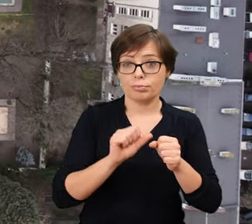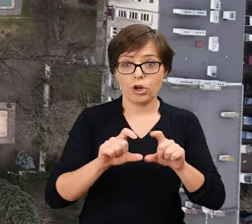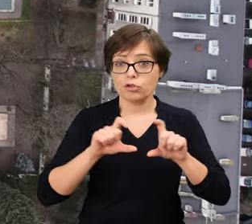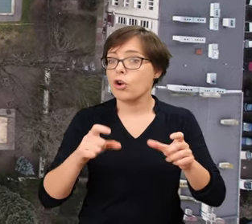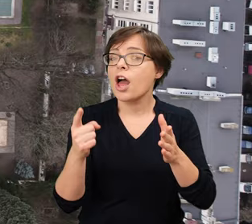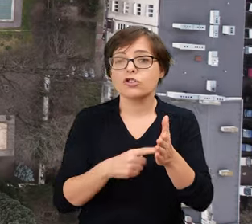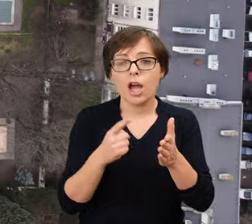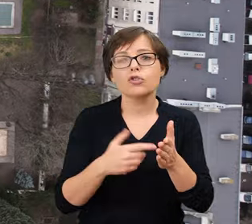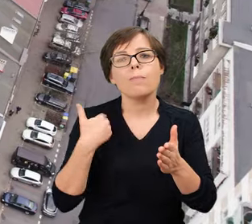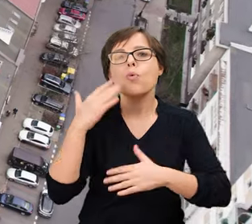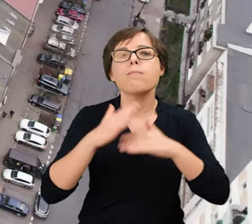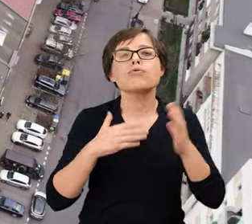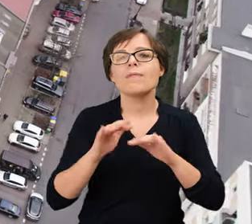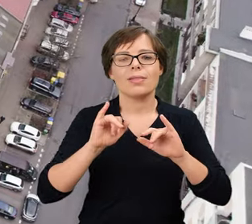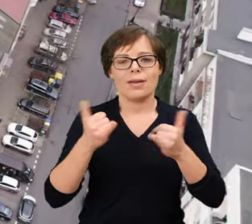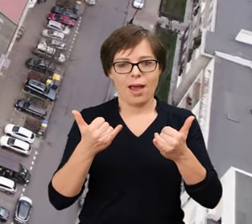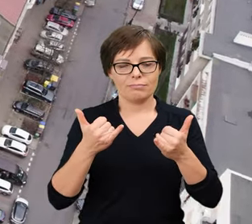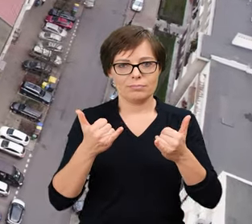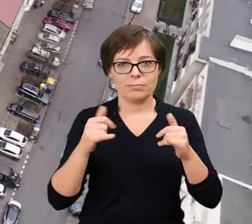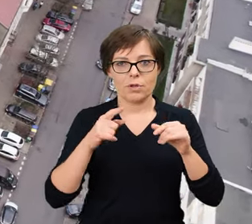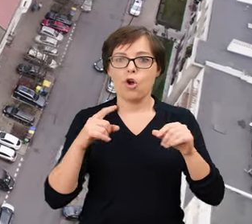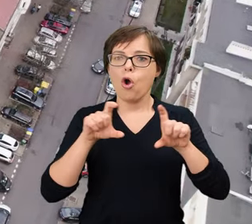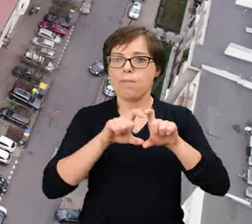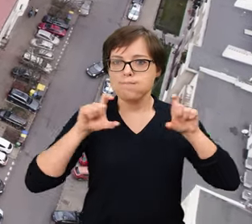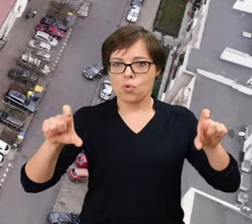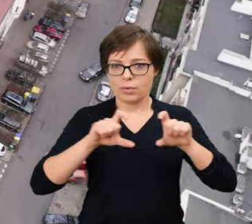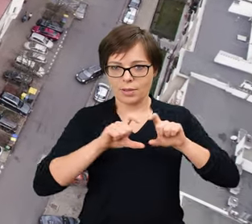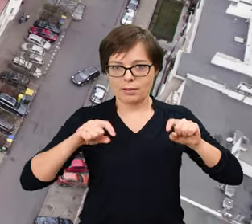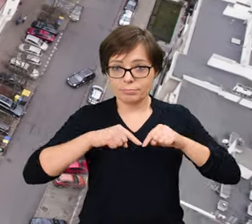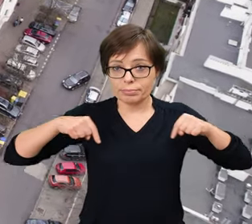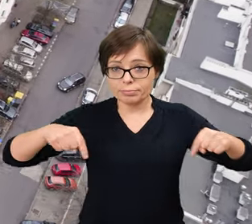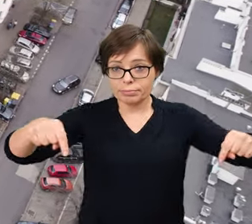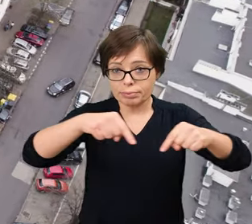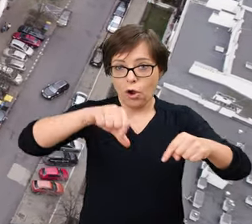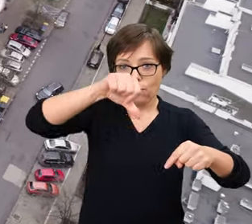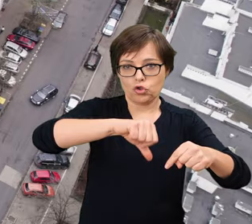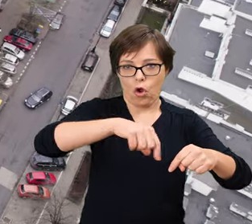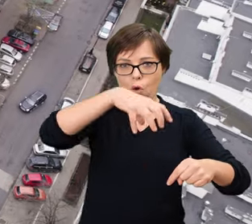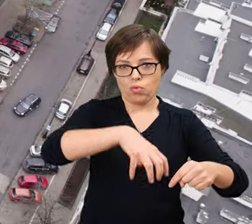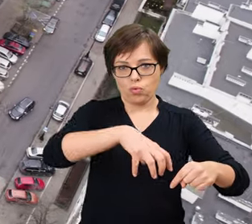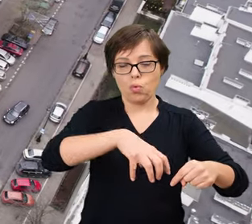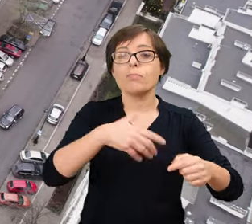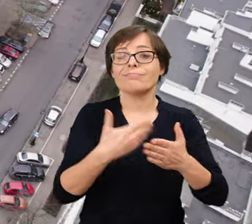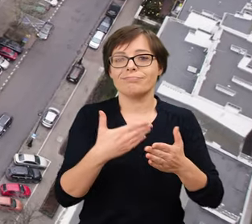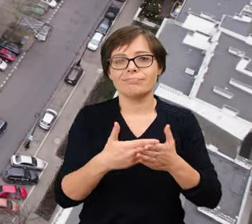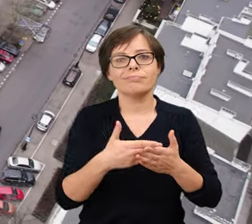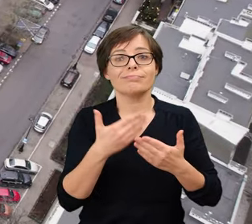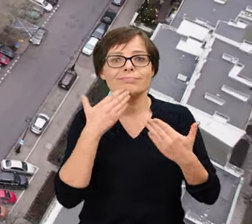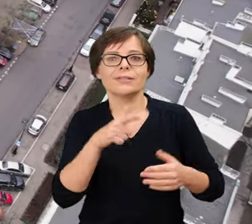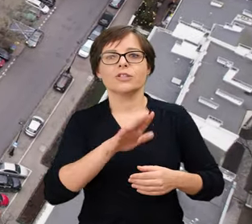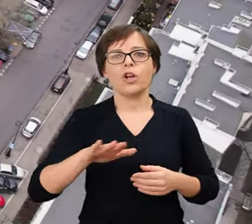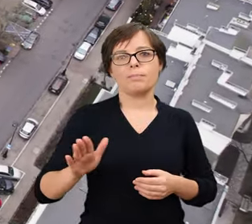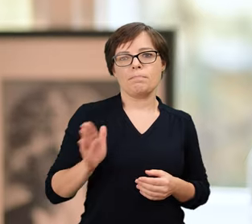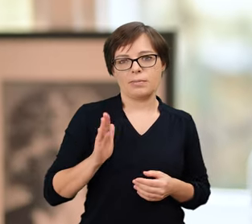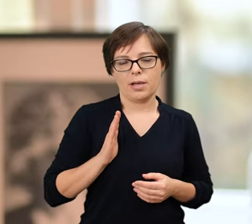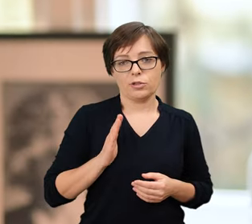w centrum kwartałów, po to, żeby zapewnić bezpieczeństwo dzieciom. Do tego